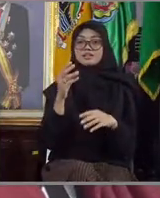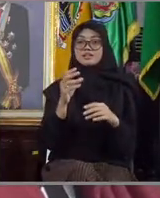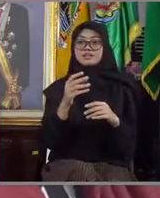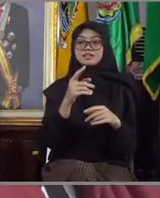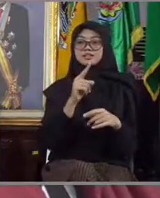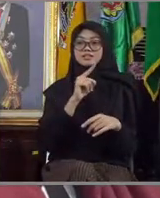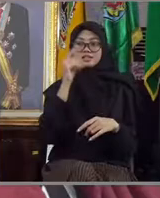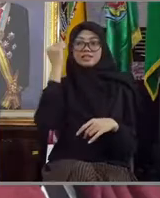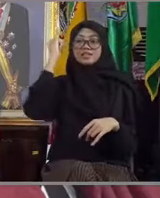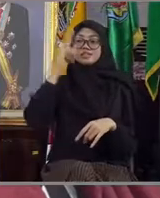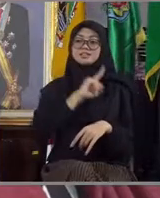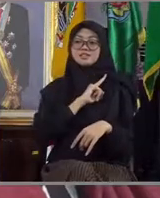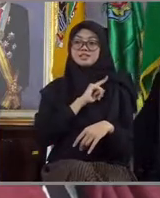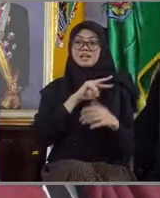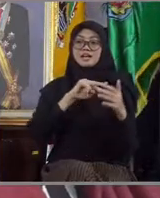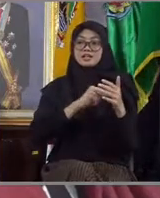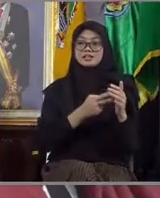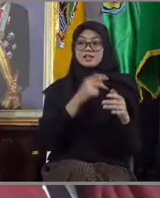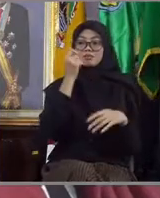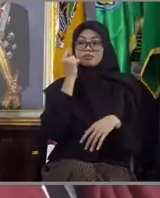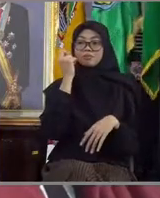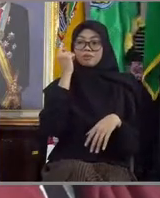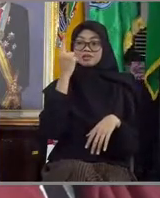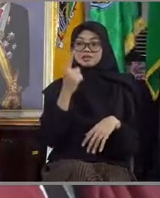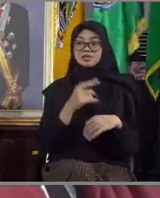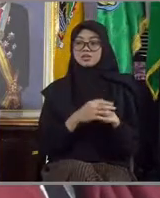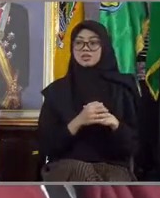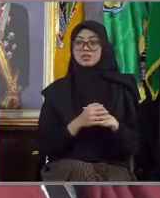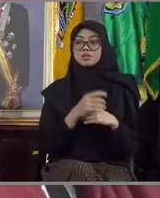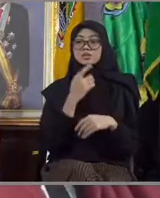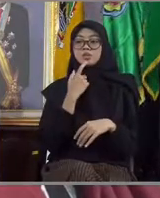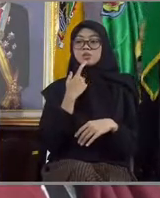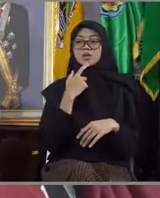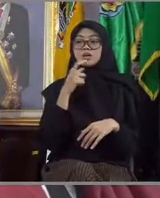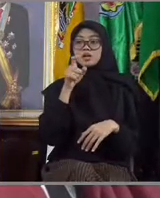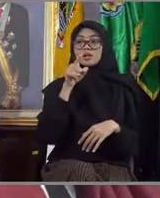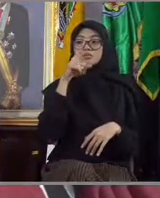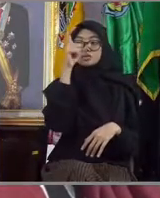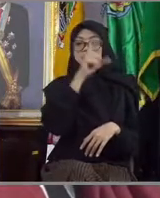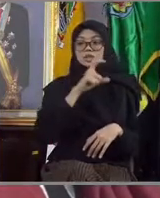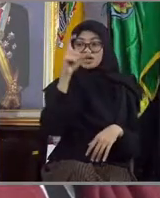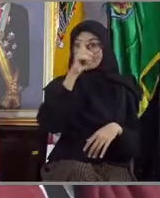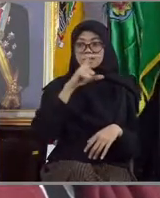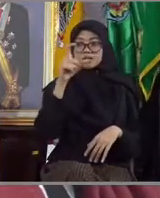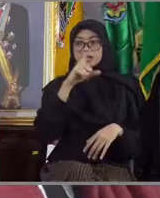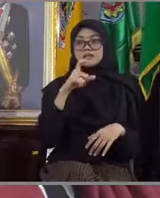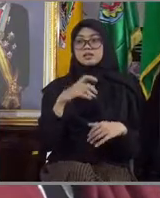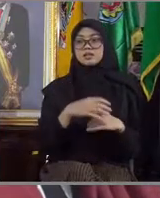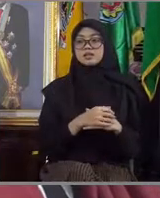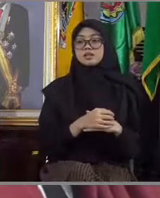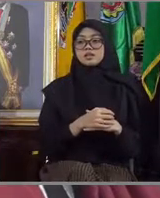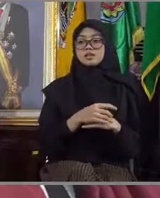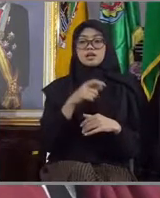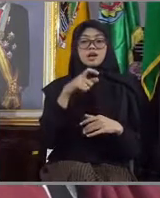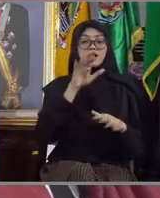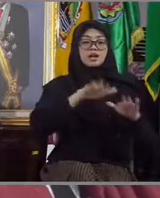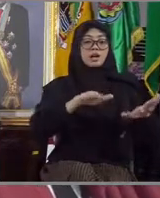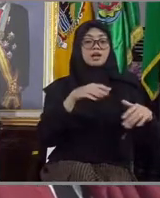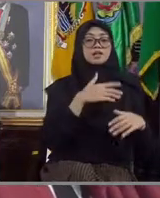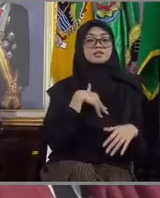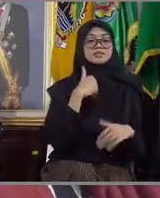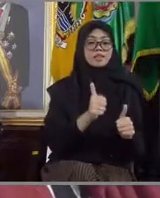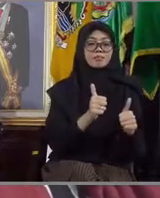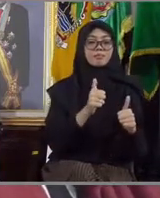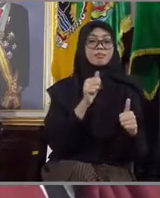kamu kumpulin seluruh kecamatan, anak-anak yang siap menjadi pengurus ya. Siap nggak kamu? Siap Pak. Siap ya. Nanti kalau